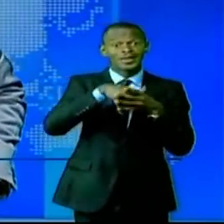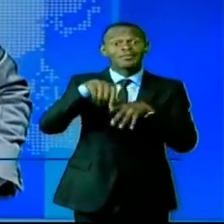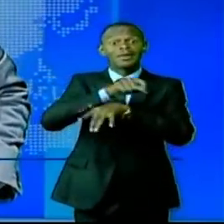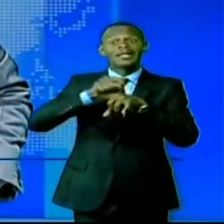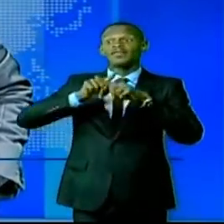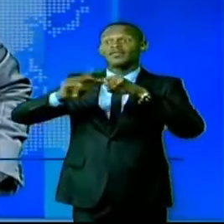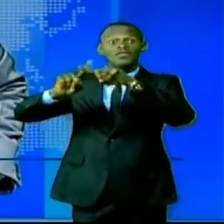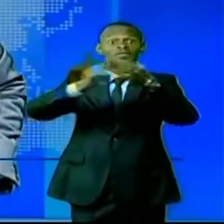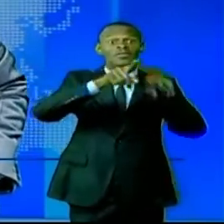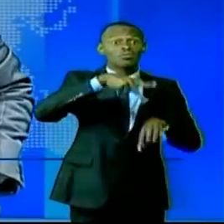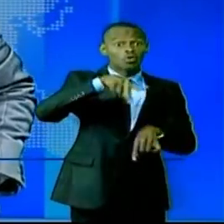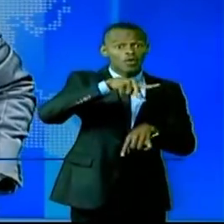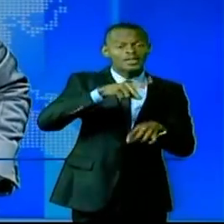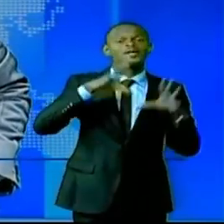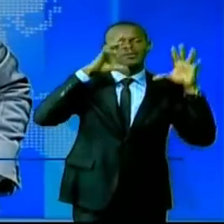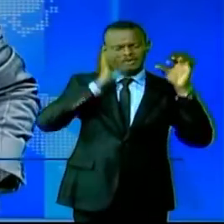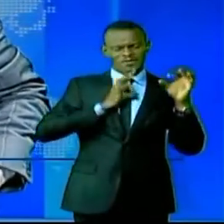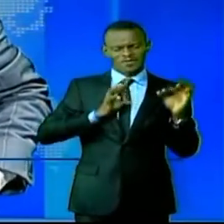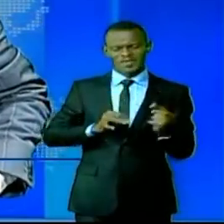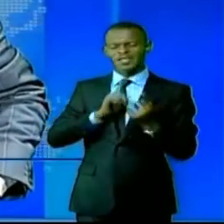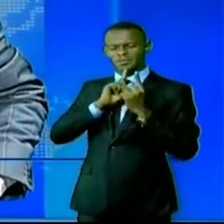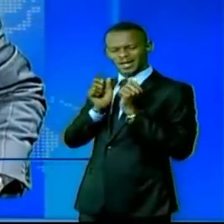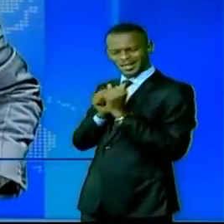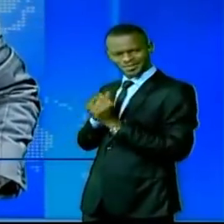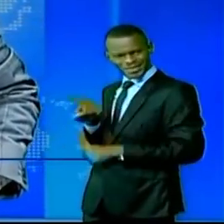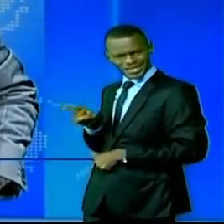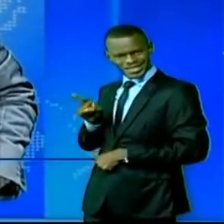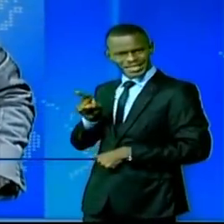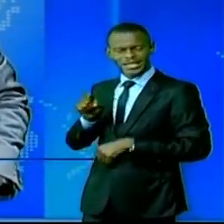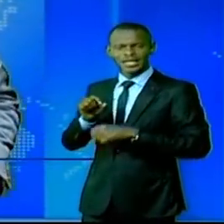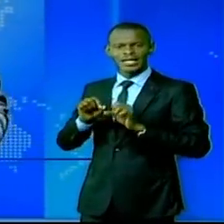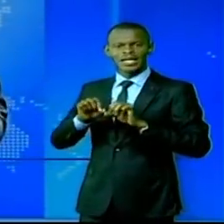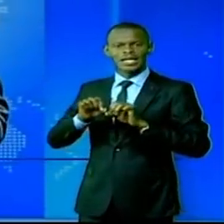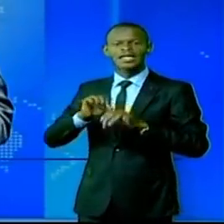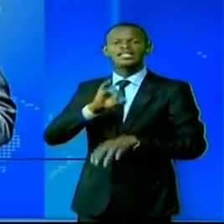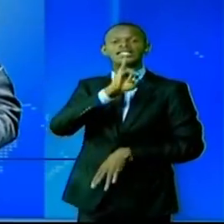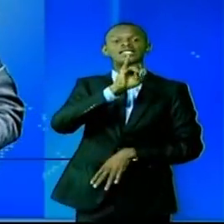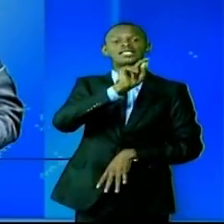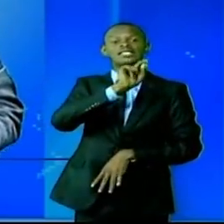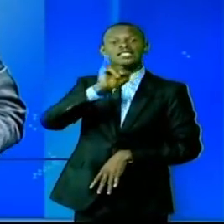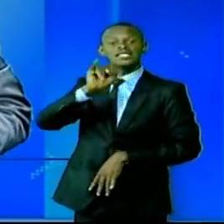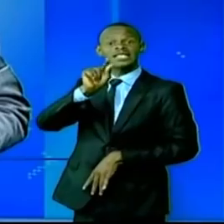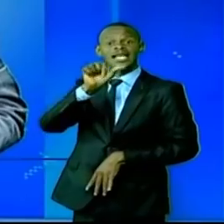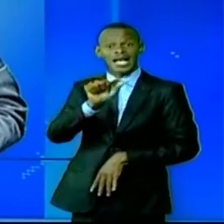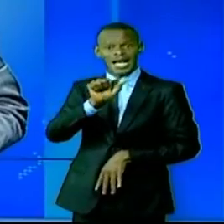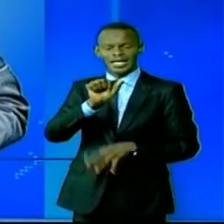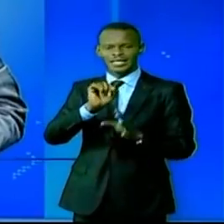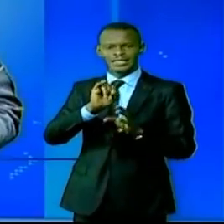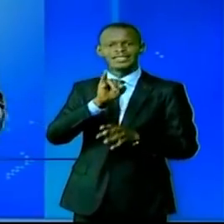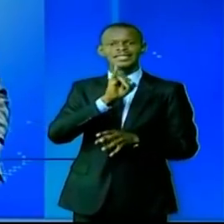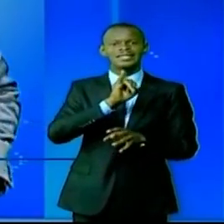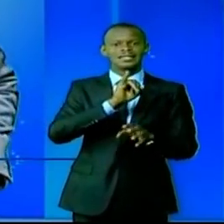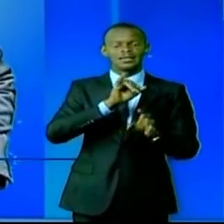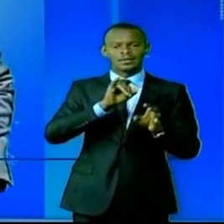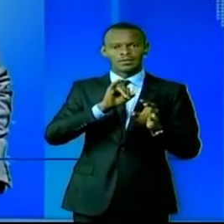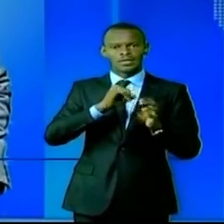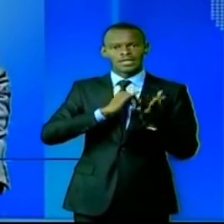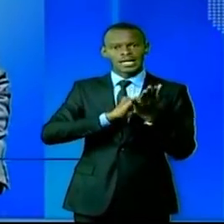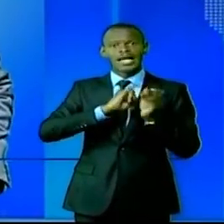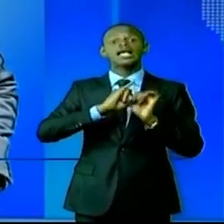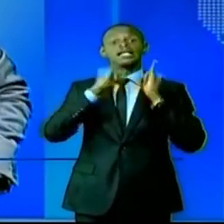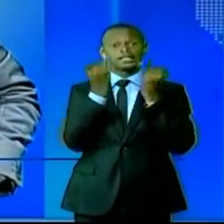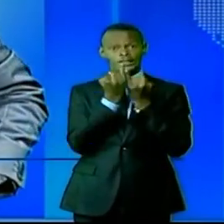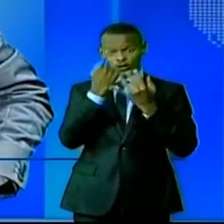de l'IIATA, entendez, Institut international d'agriculture tropicale. Le programme de développement de